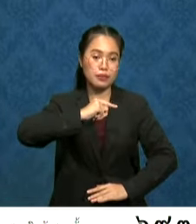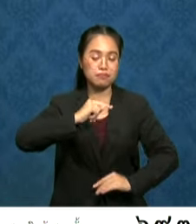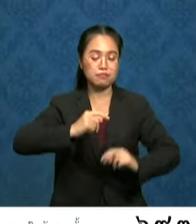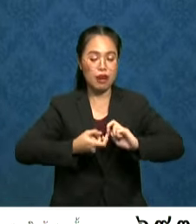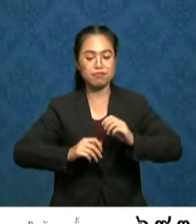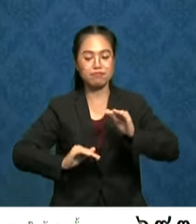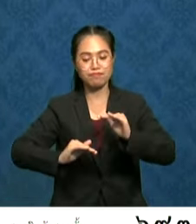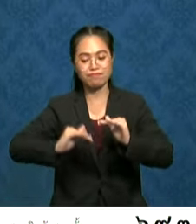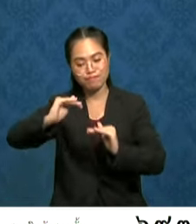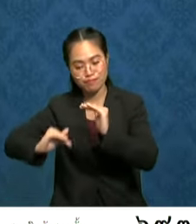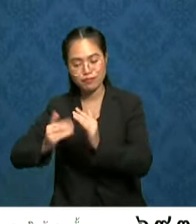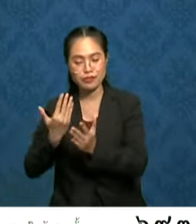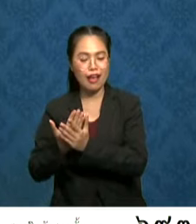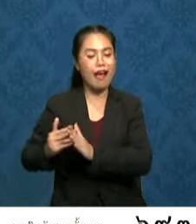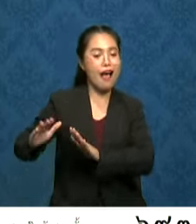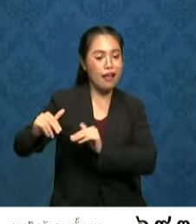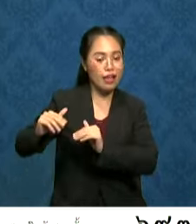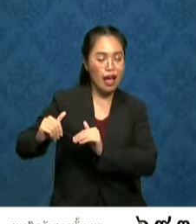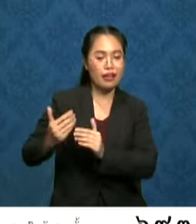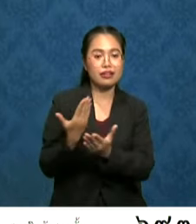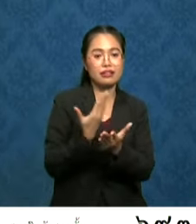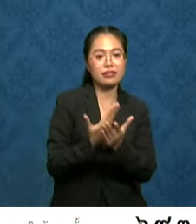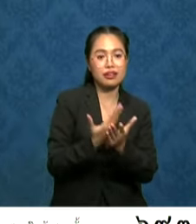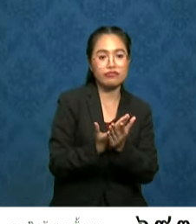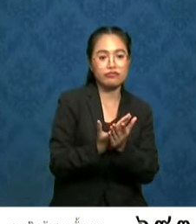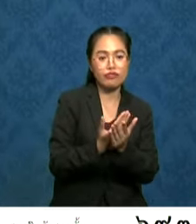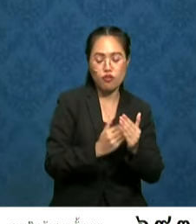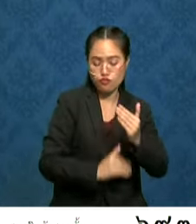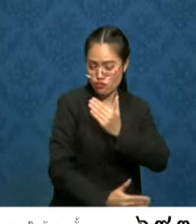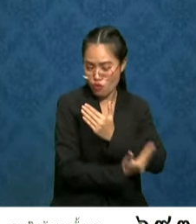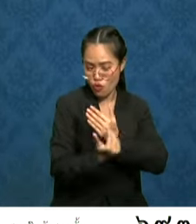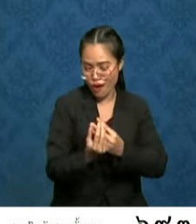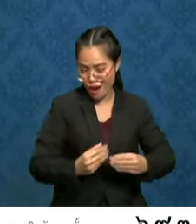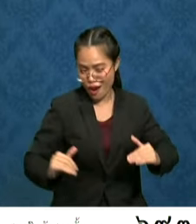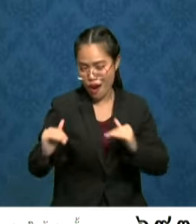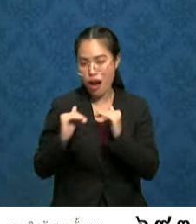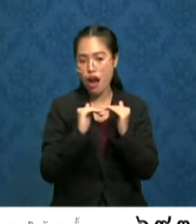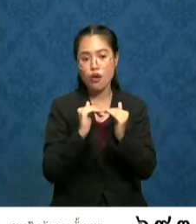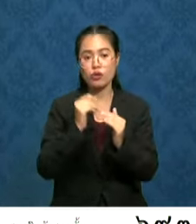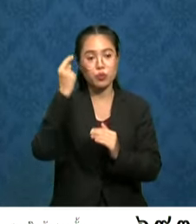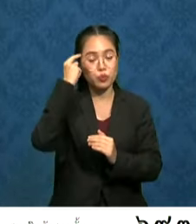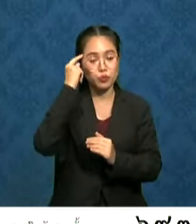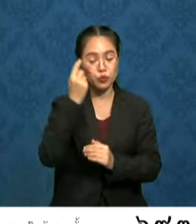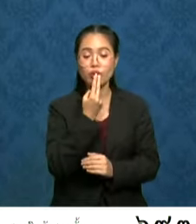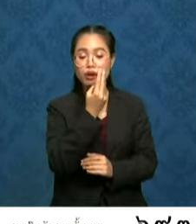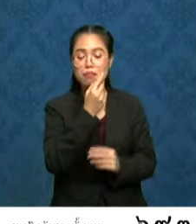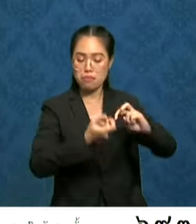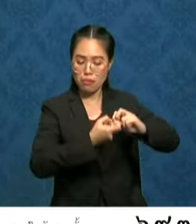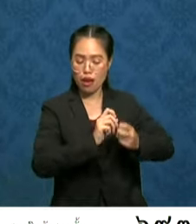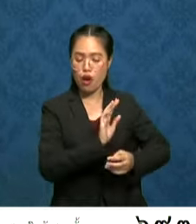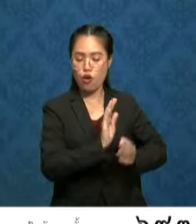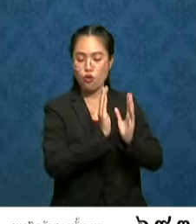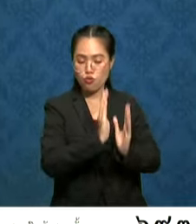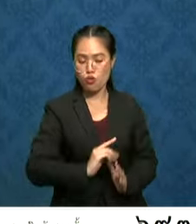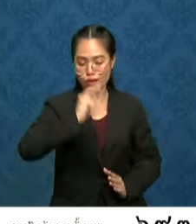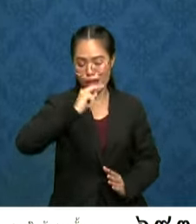ๆทางด้านรายได้ทรัพย์สินการสร้างโอกาสที่เท่าเทียมนะดิฉันหวังว่าท่านน่าจะมองเห็นว่ามันคือการเข้า